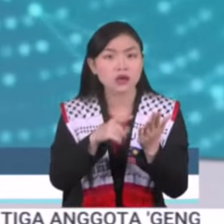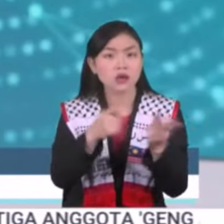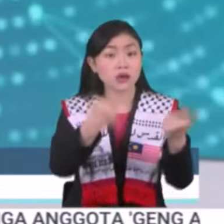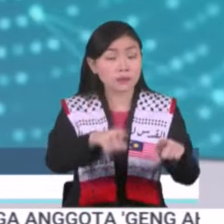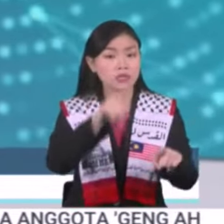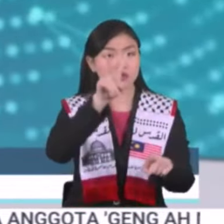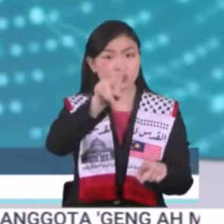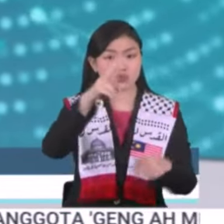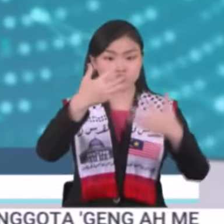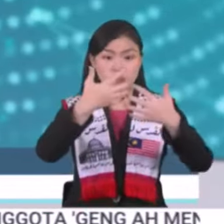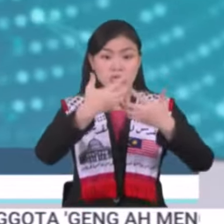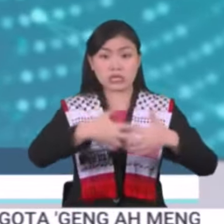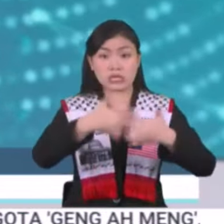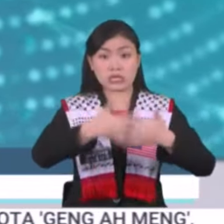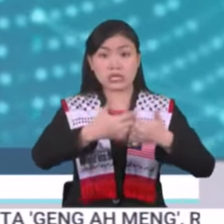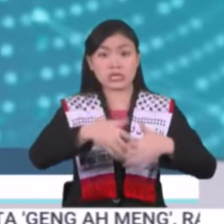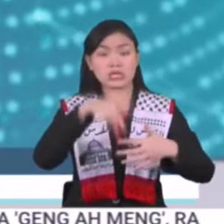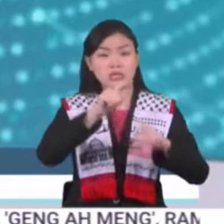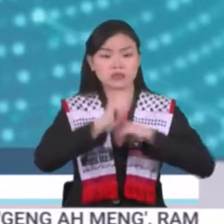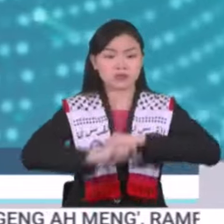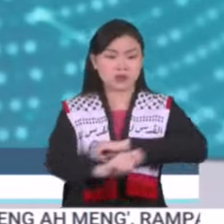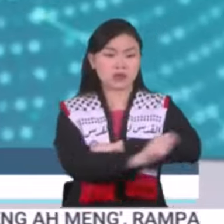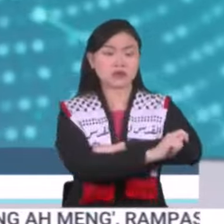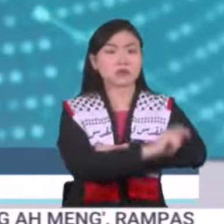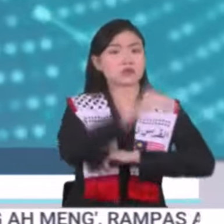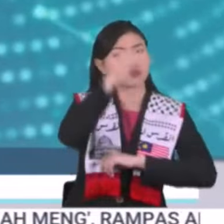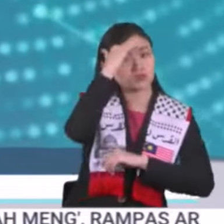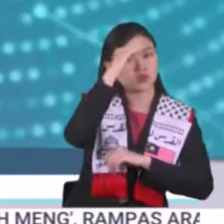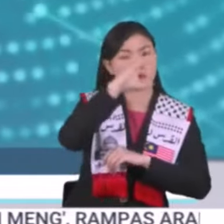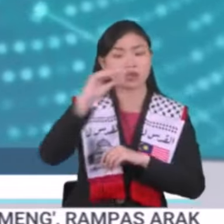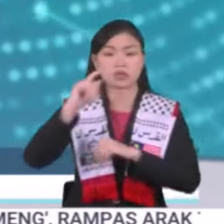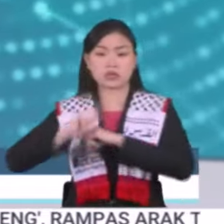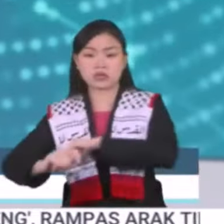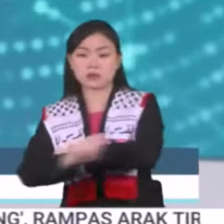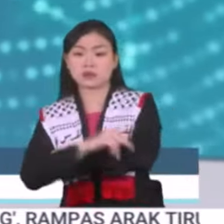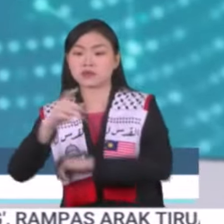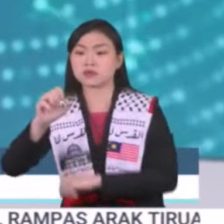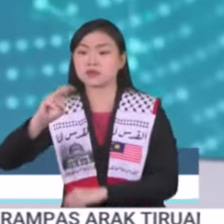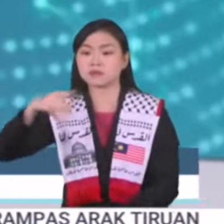di 2 buah kilang di Taman Johor dan Taman Kempas Utama.